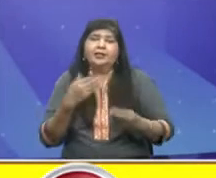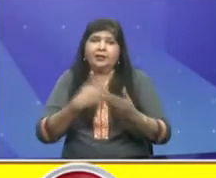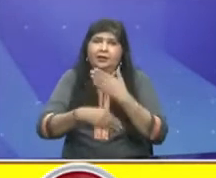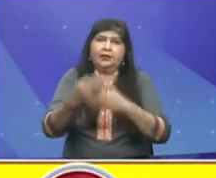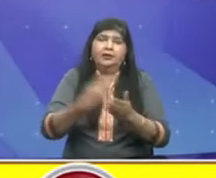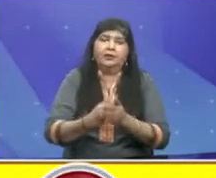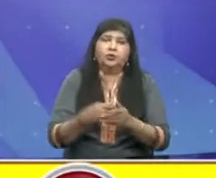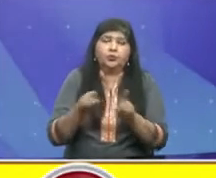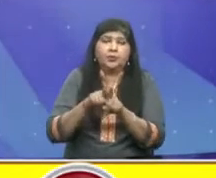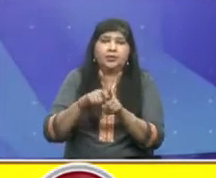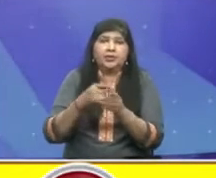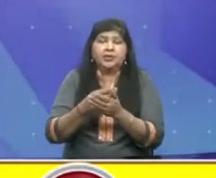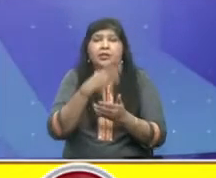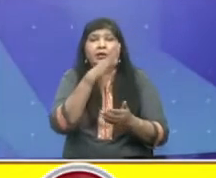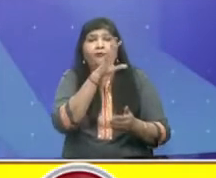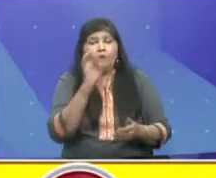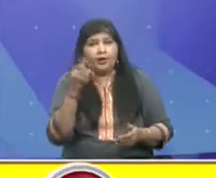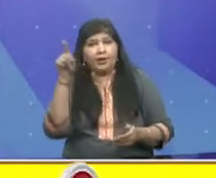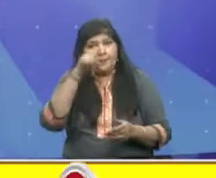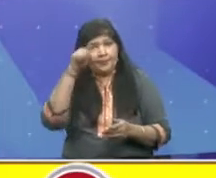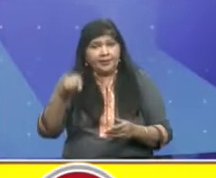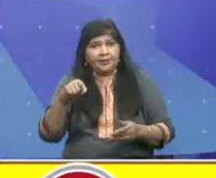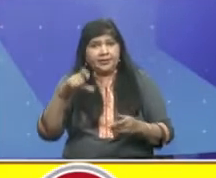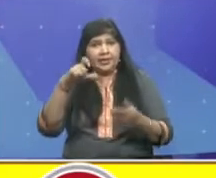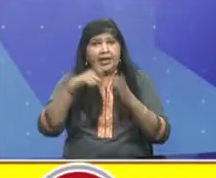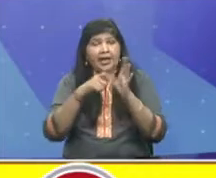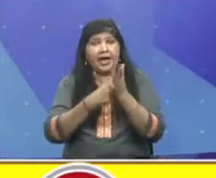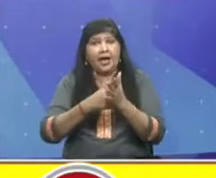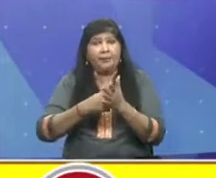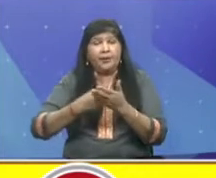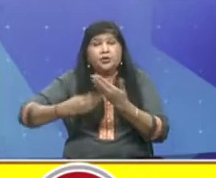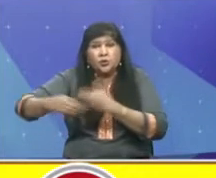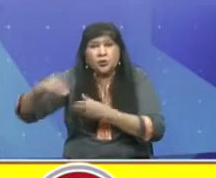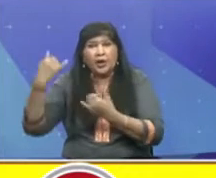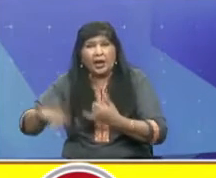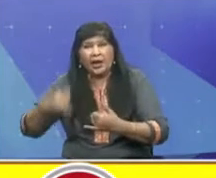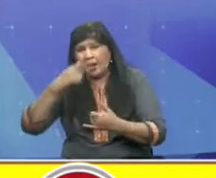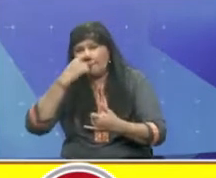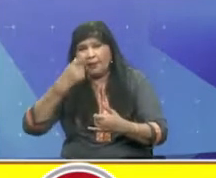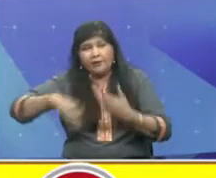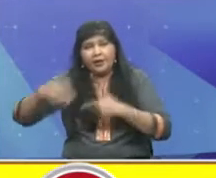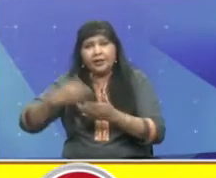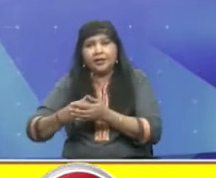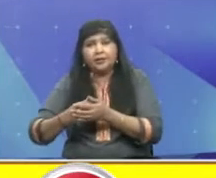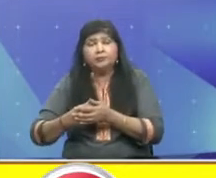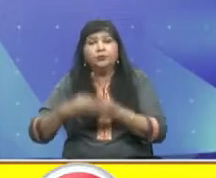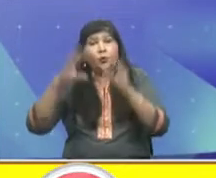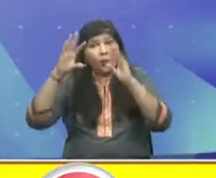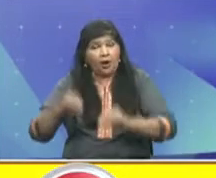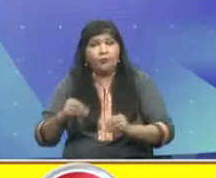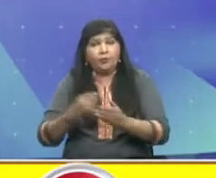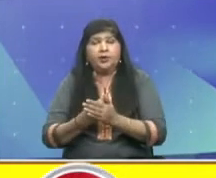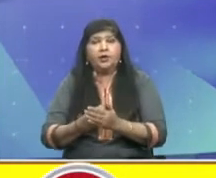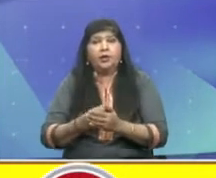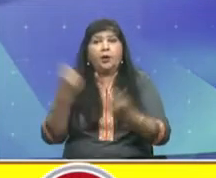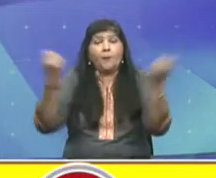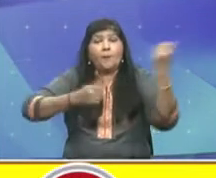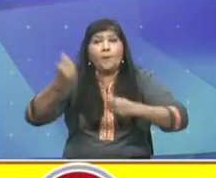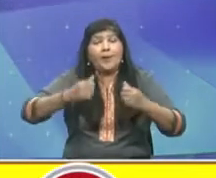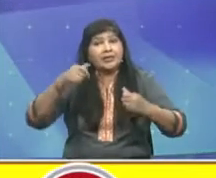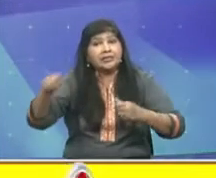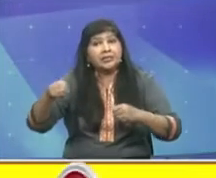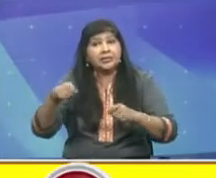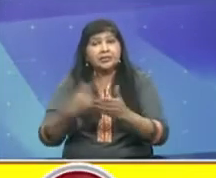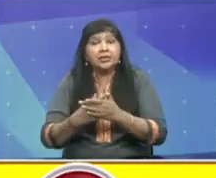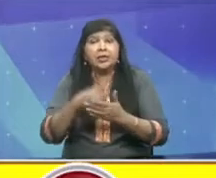और उसमें से 40% का कार्बन एमिशंस कम हो गया। और जब बसेस पे किया रीजनल ट्रांसपोर्ट कॉर्पोरेशन में, तो वहाँ